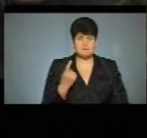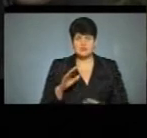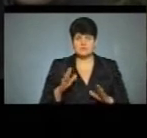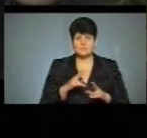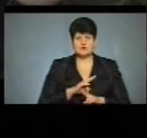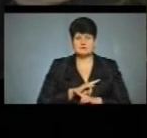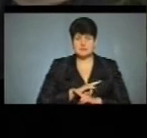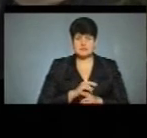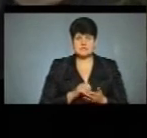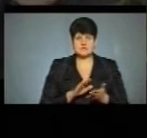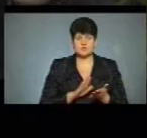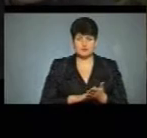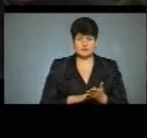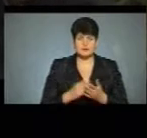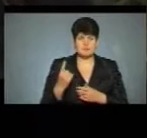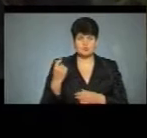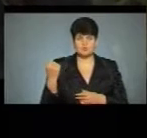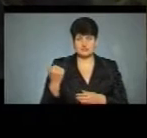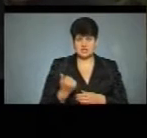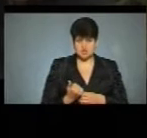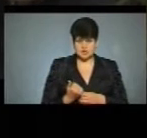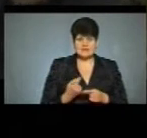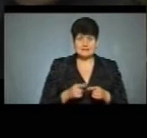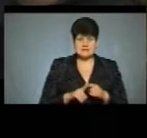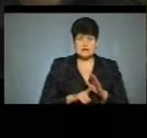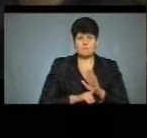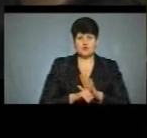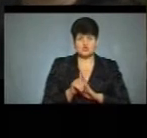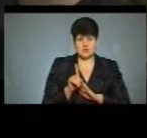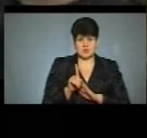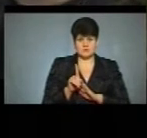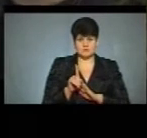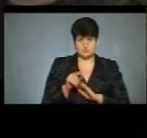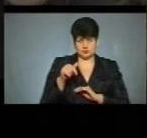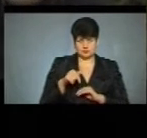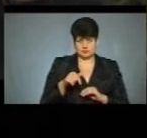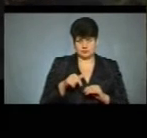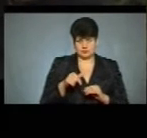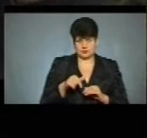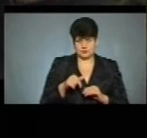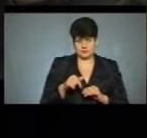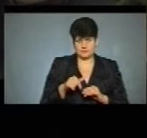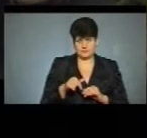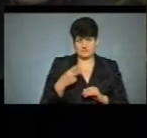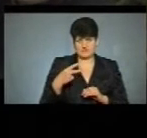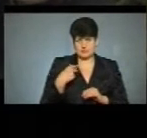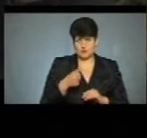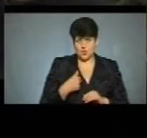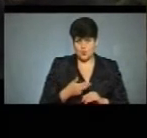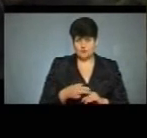смерті зареєстрований у нас на першому тижні, тобто це початок поточного 2020